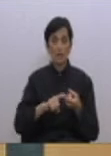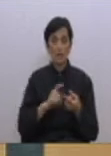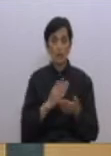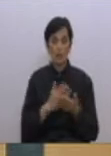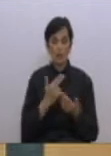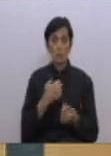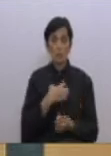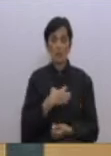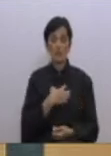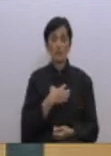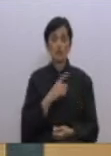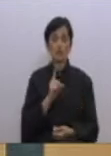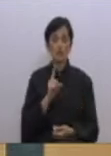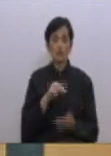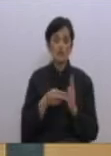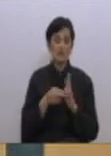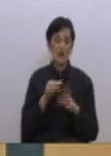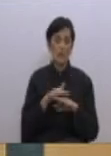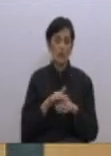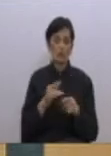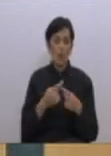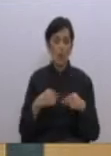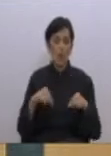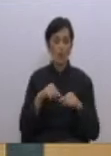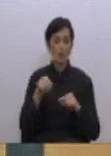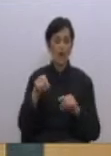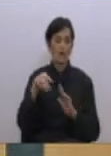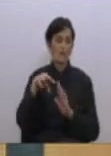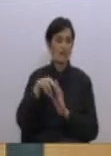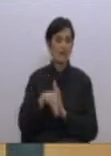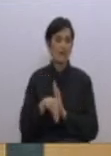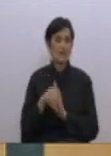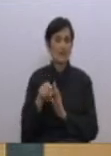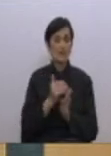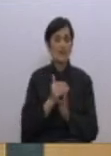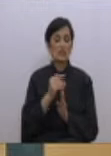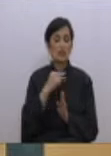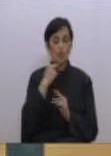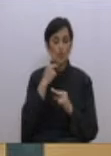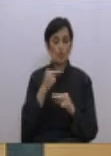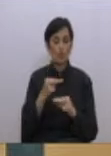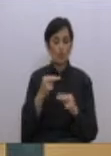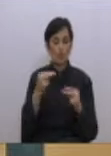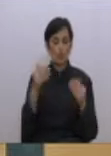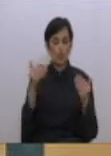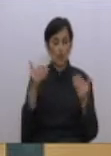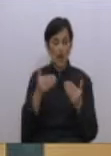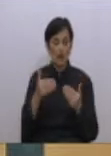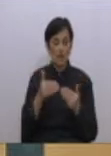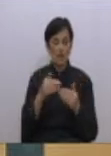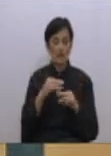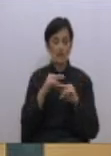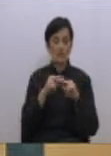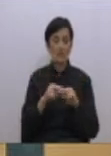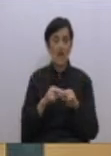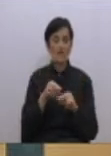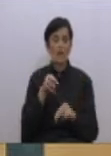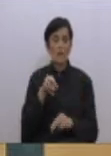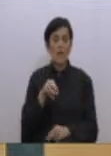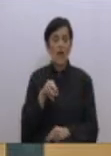და მნიშვნელოვანია, რომ საბჭოთა ორგანიზაციებში სათანადო ყურებს დარიცხვის მეთოდით აღრიცხულ